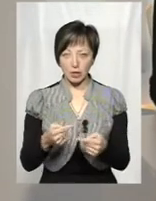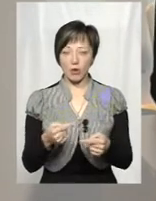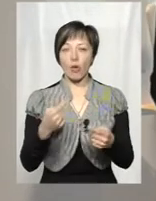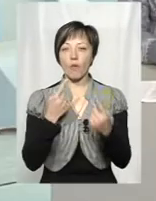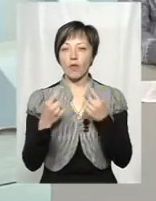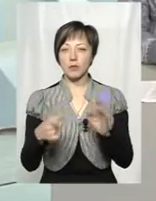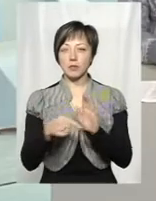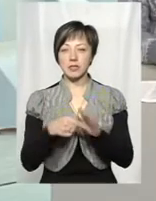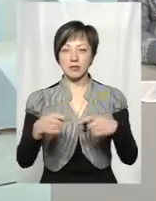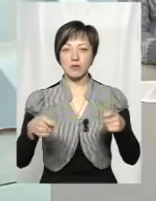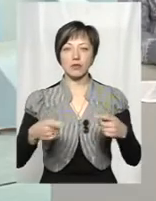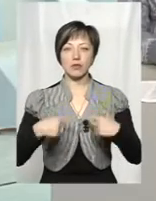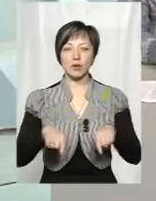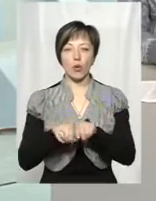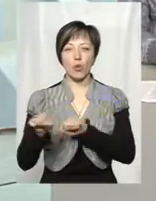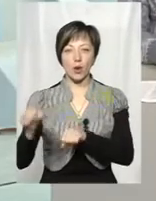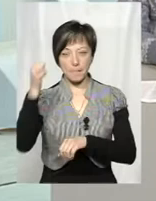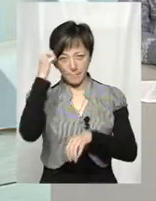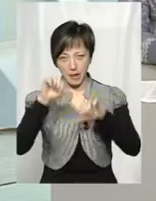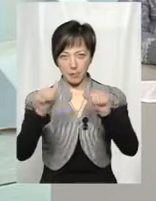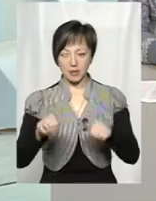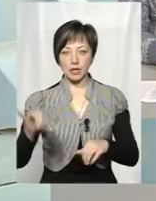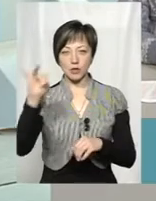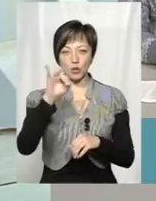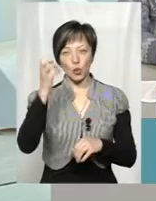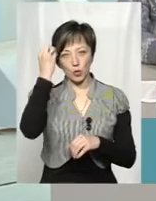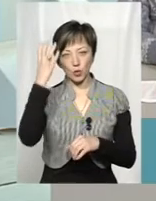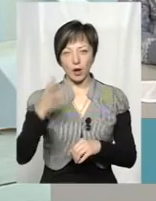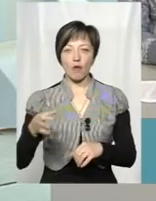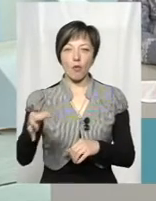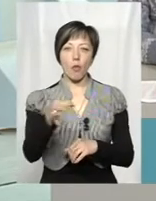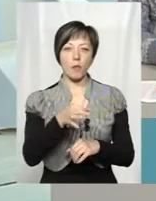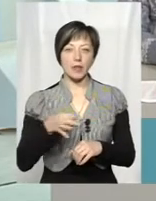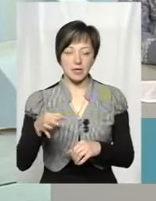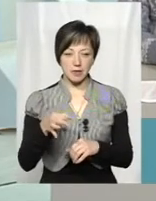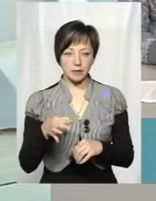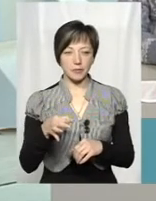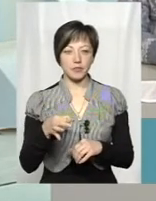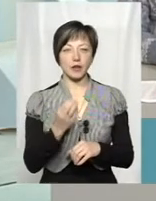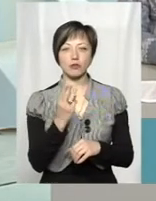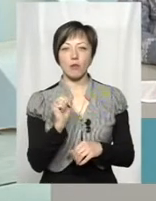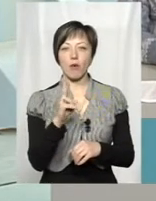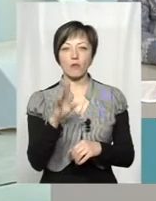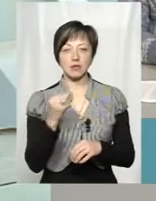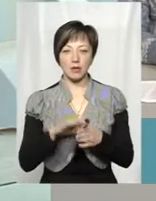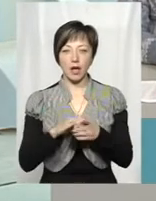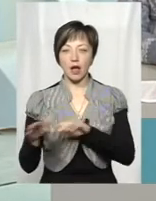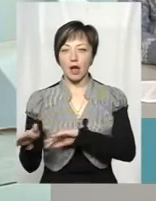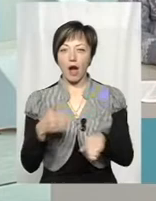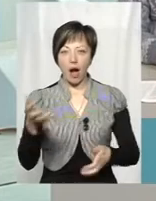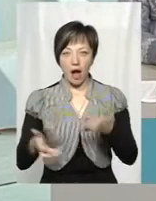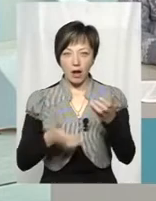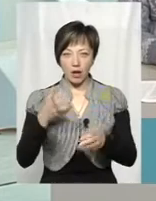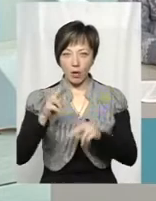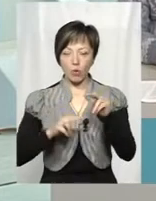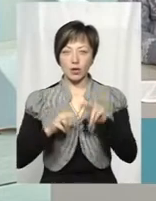із завідувачем відділу охорони пам'яток історії та культури у Хмельницькій області Сергієм Шпаковським та археологом